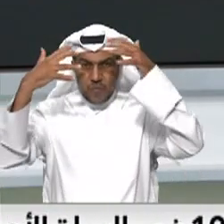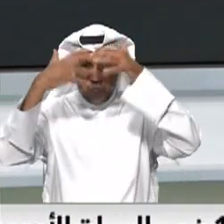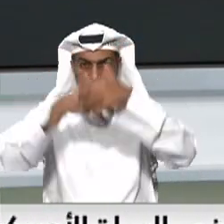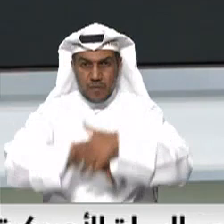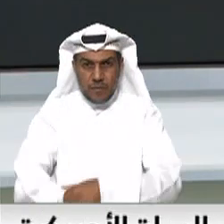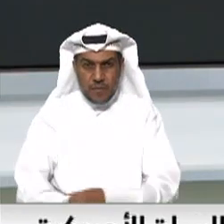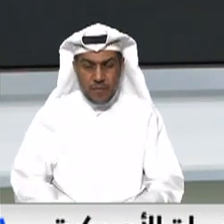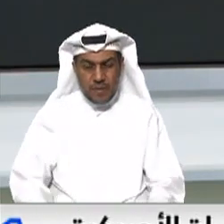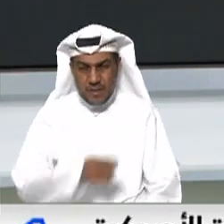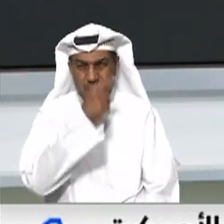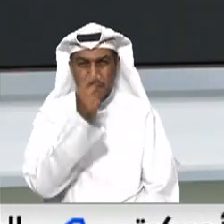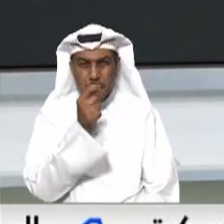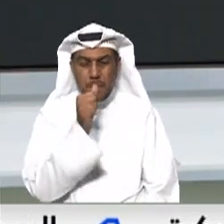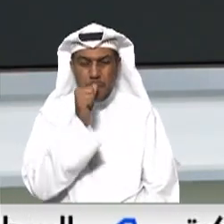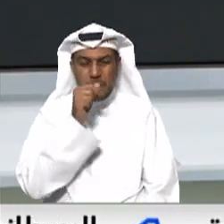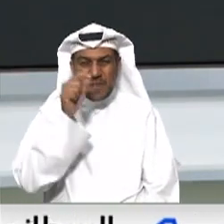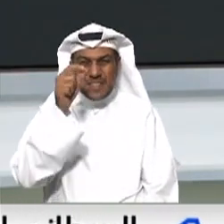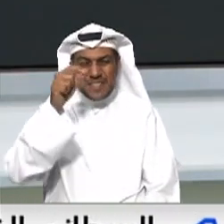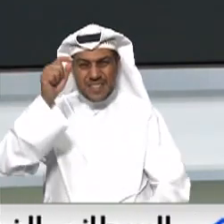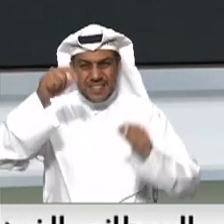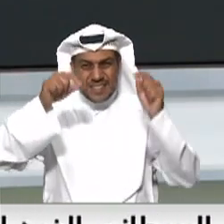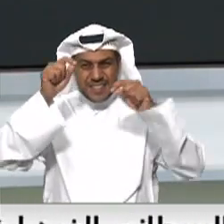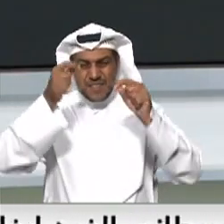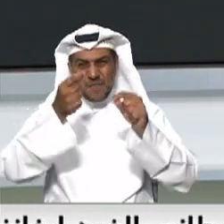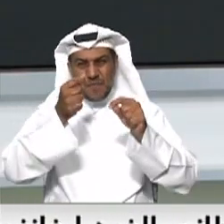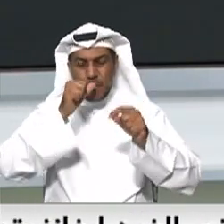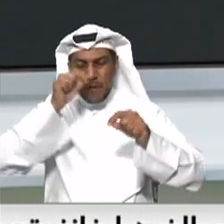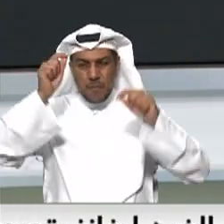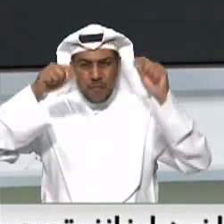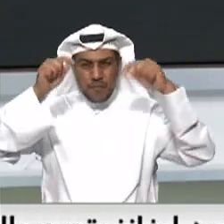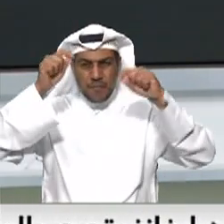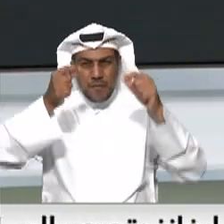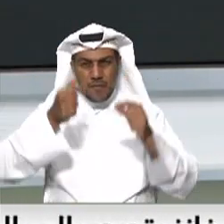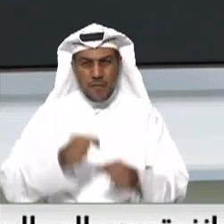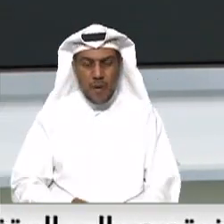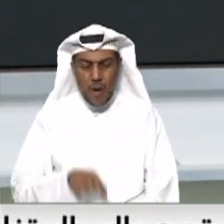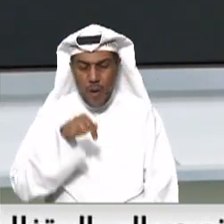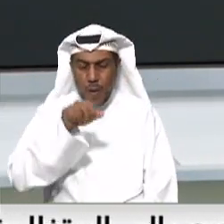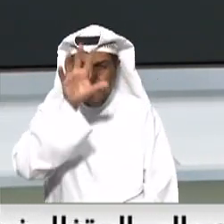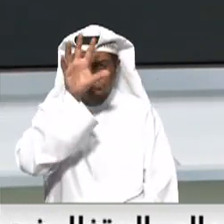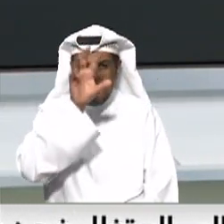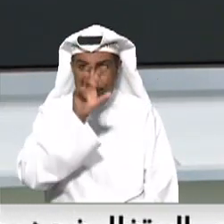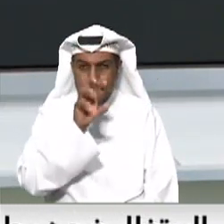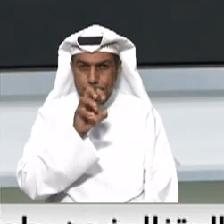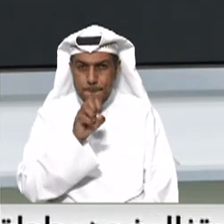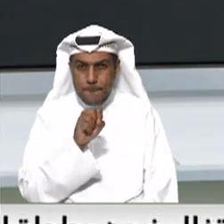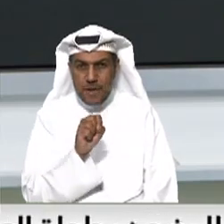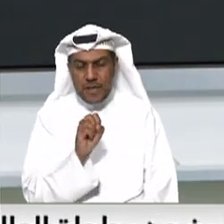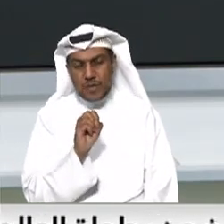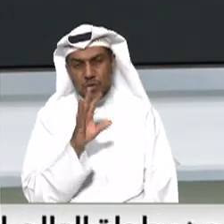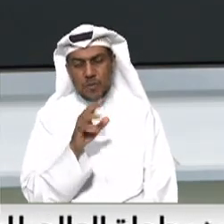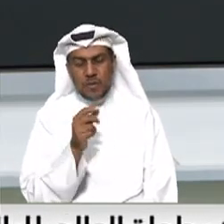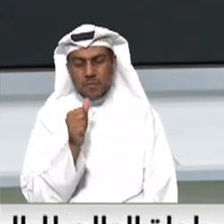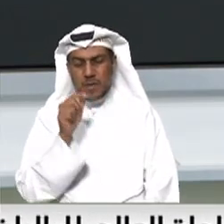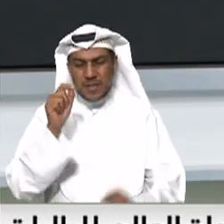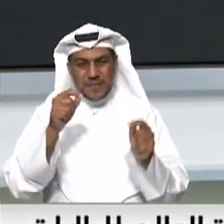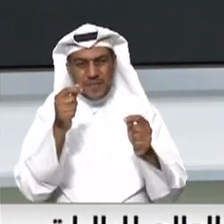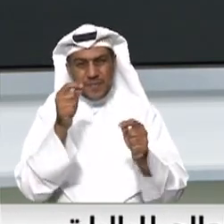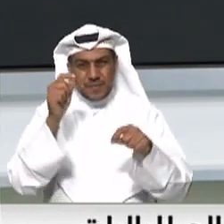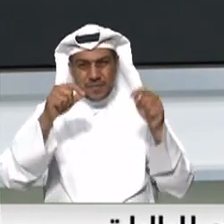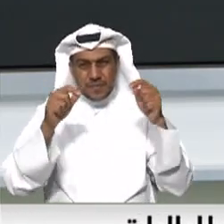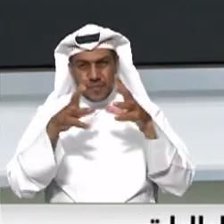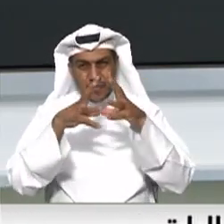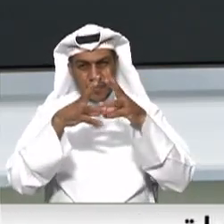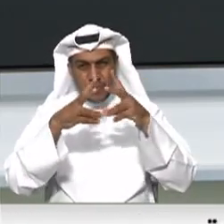فرص لرذاذ خفيف من المطر على بعض المناطق الليله وحتى ساعات الصباح الاولى لكن هذه الفرص راح تتراجع مع